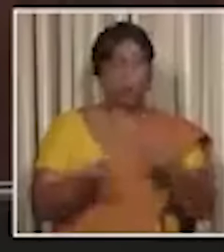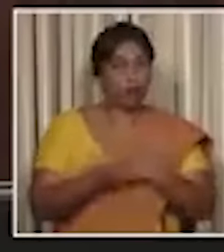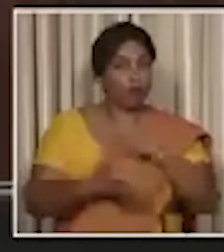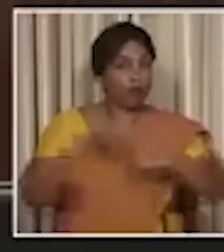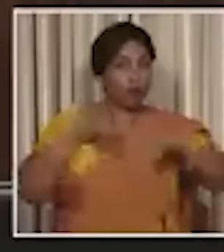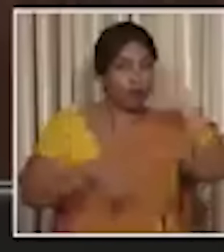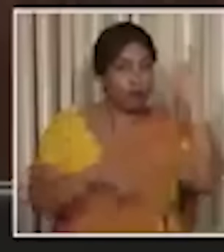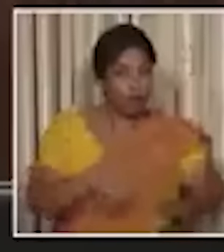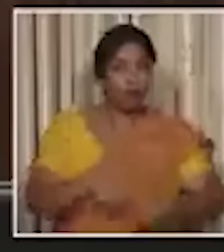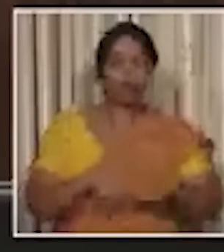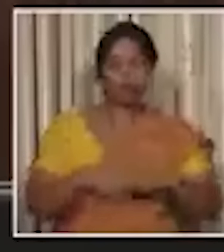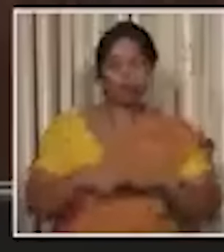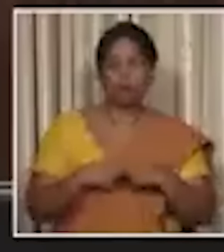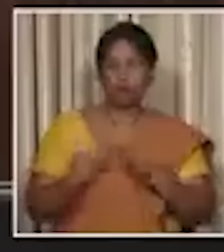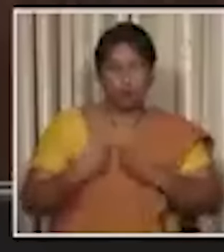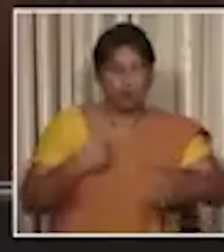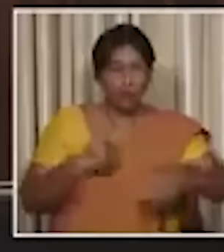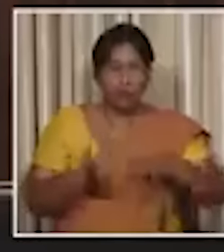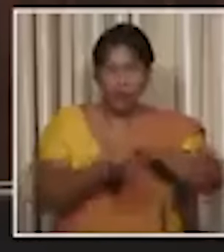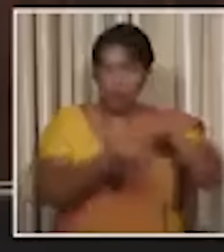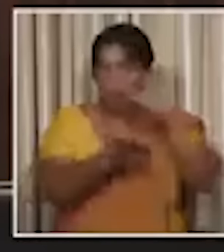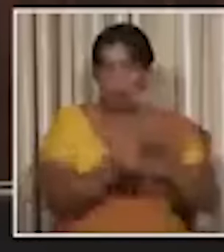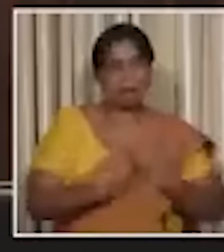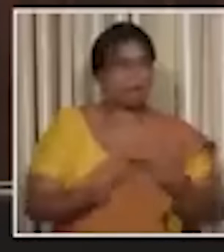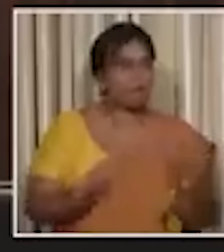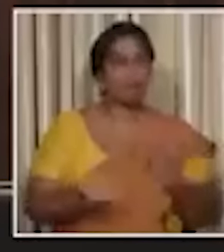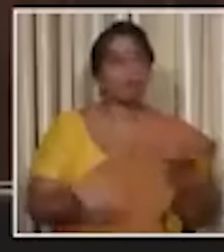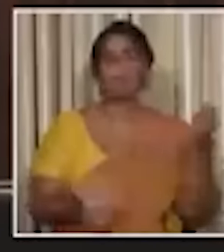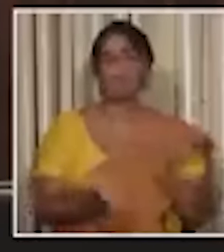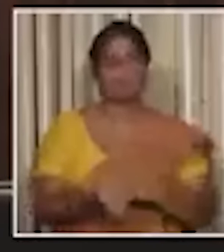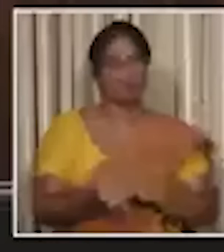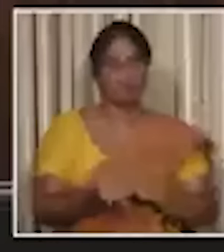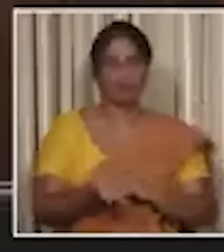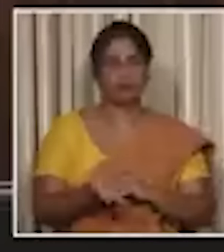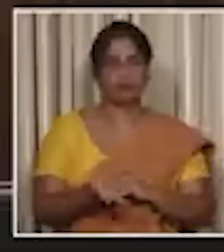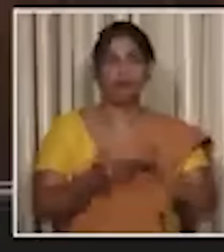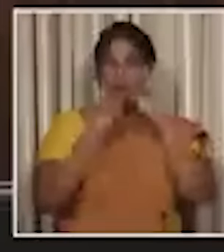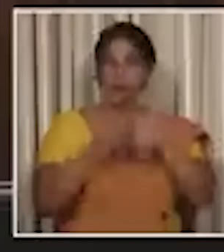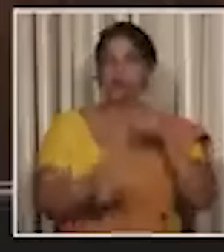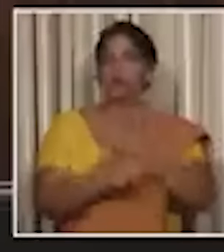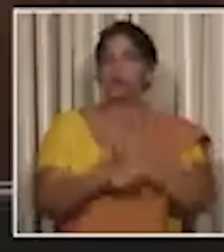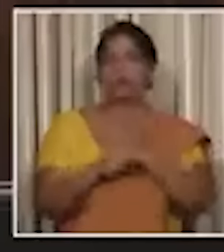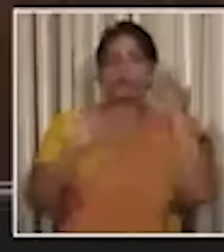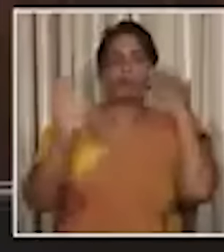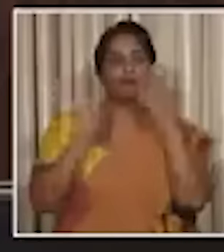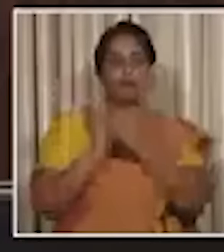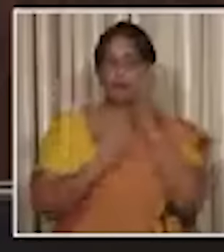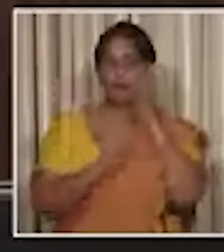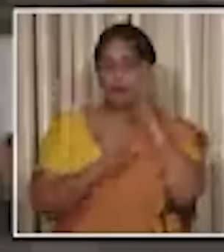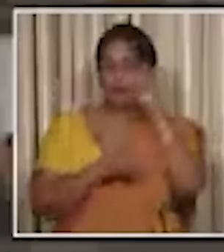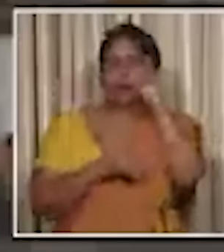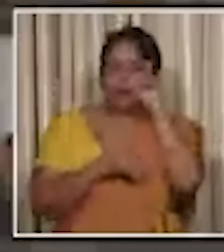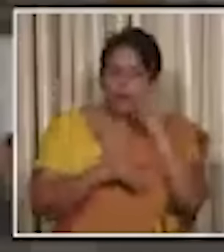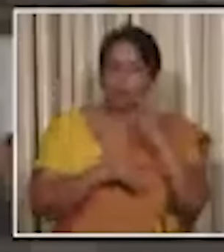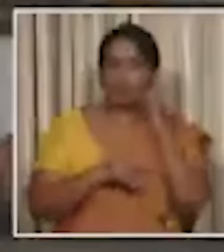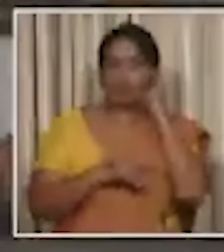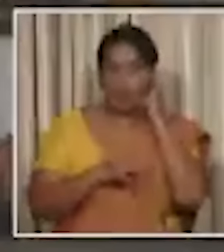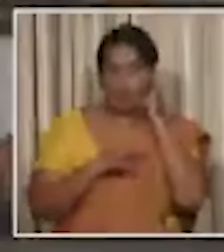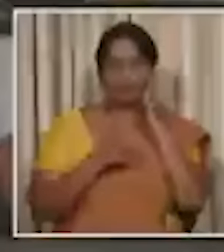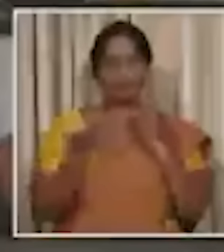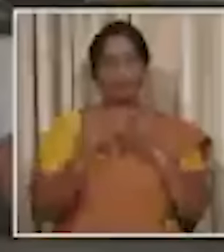தவத அப்பி கௌரவோகினி கல்பனா கர்ணவனம் அப்பிட பலே லபா துன்னாட பசு ஏ சாந்தா கரு கதாநாயக துமாகி மந்திரி